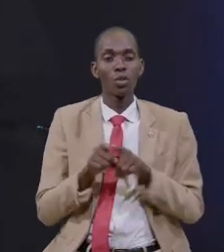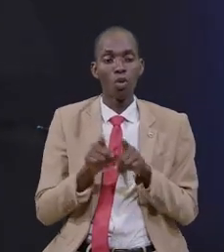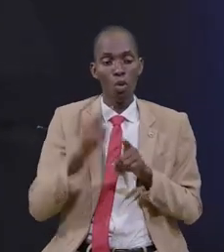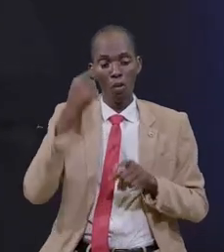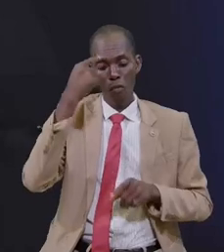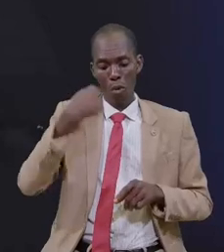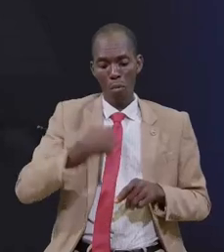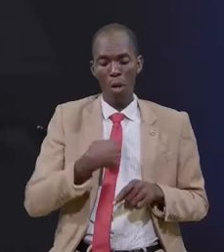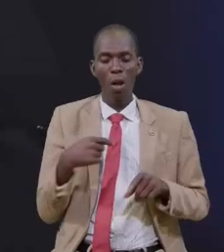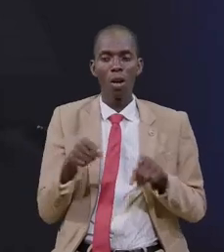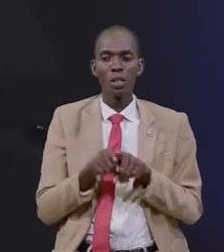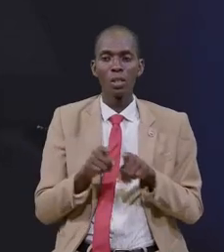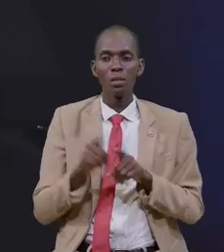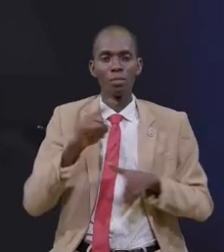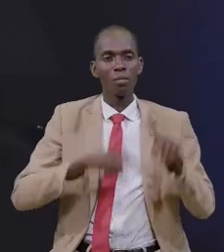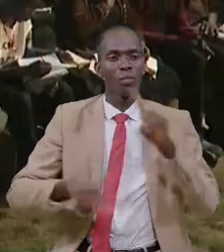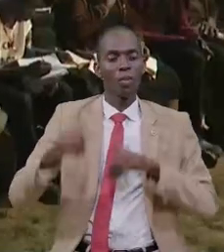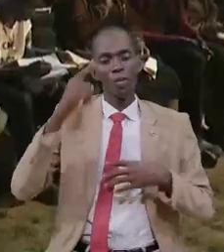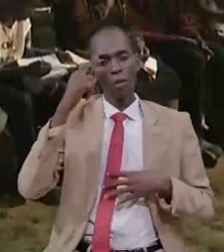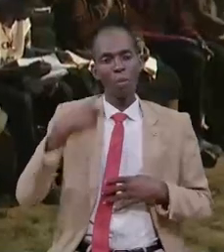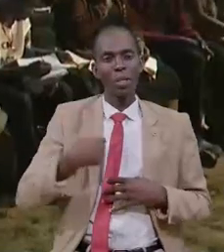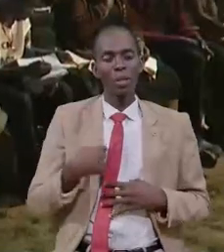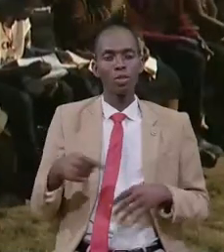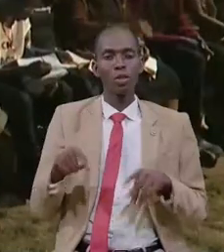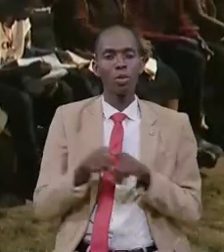C'est encore à cause de moi. Dis, c'est à cause de moi aussi.